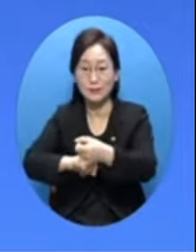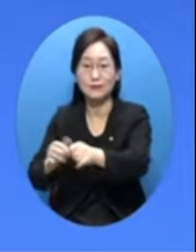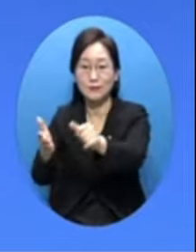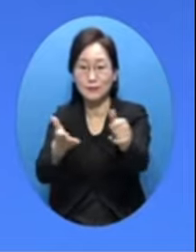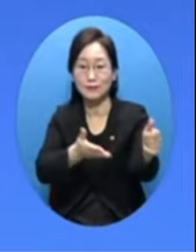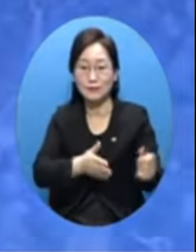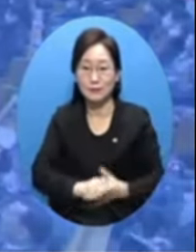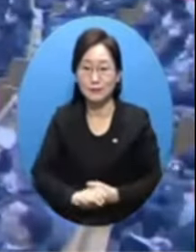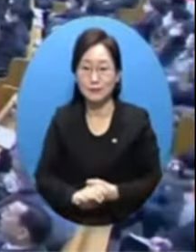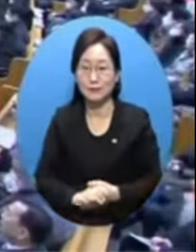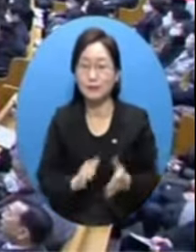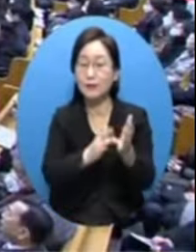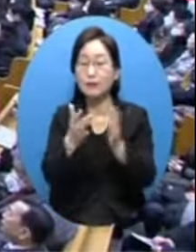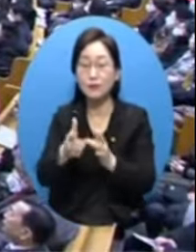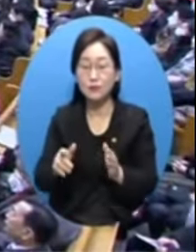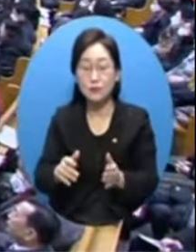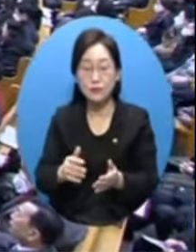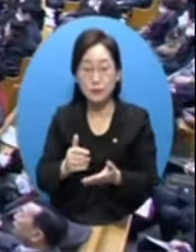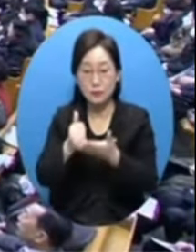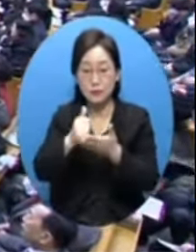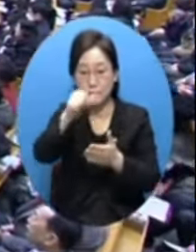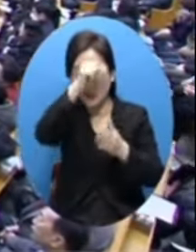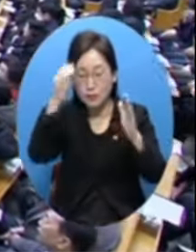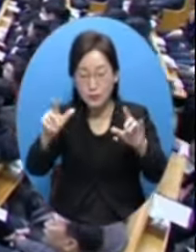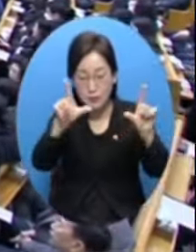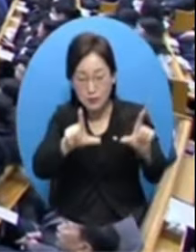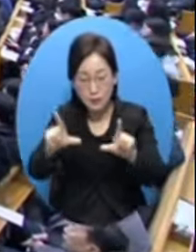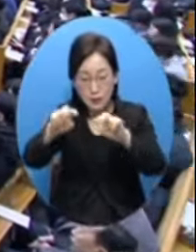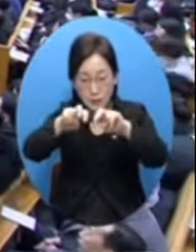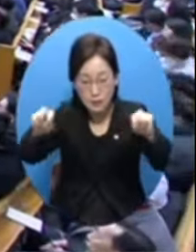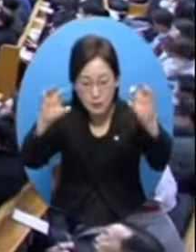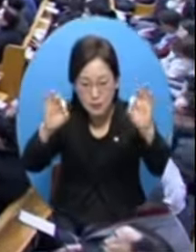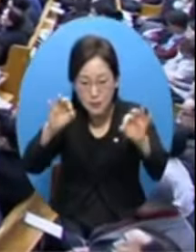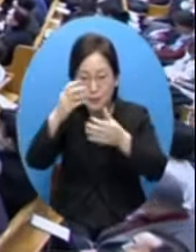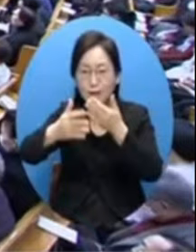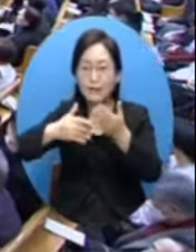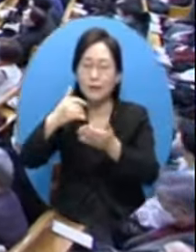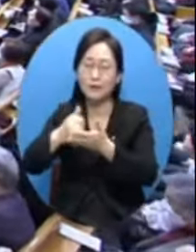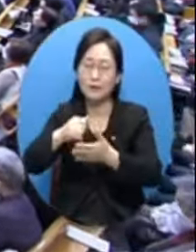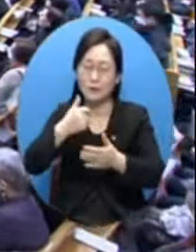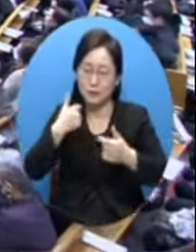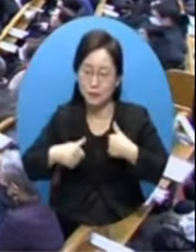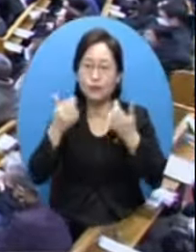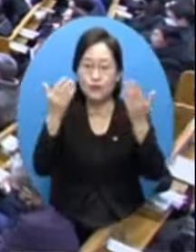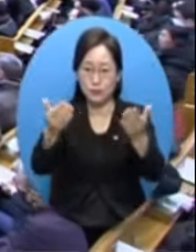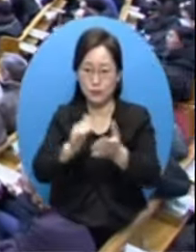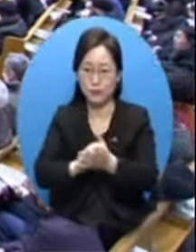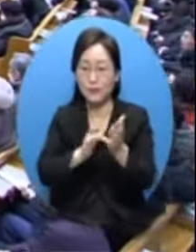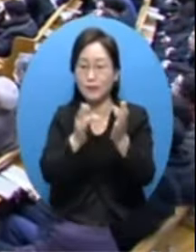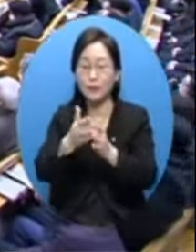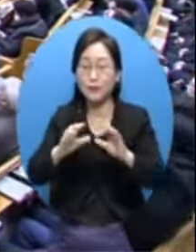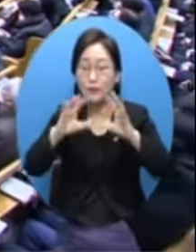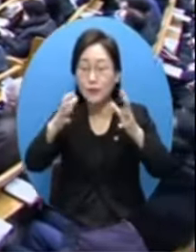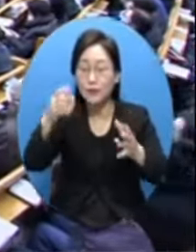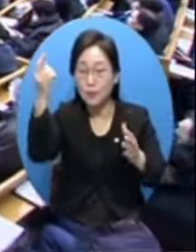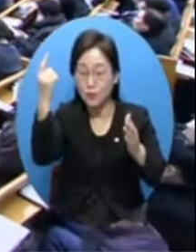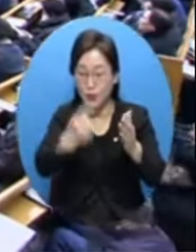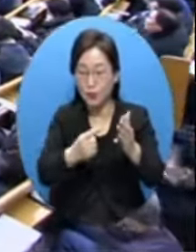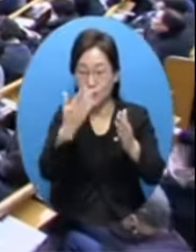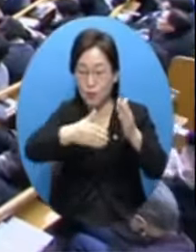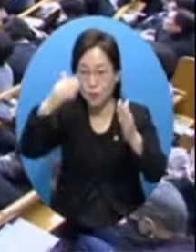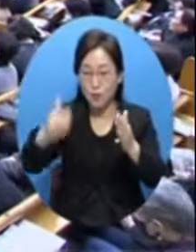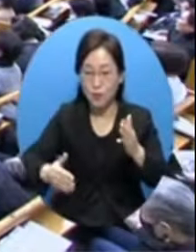것입니다 예수님의 일생은 하나님을 기쁘시게 하는 일생이었다 공생을 시작하실